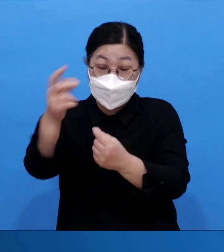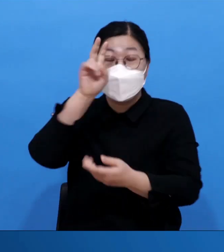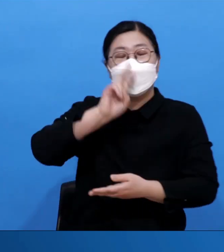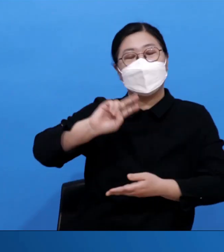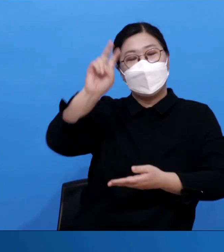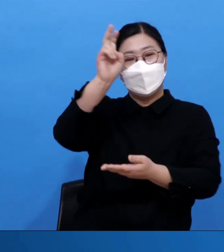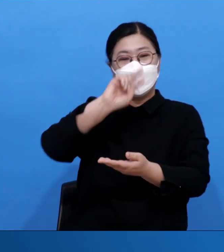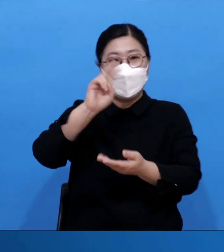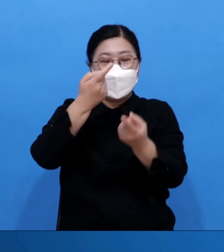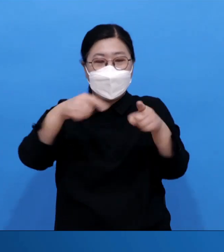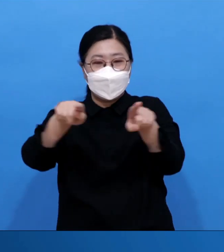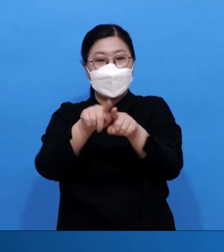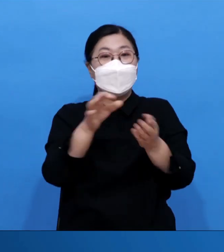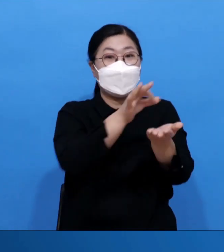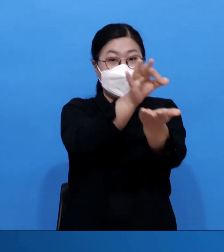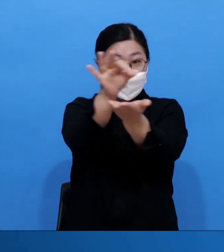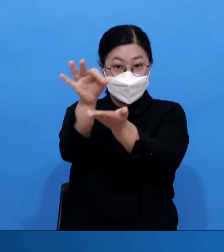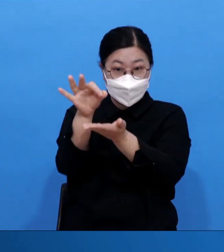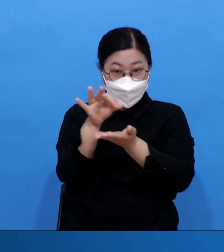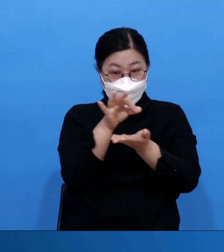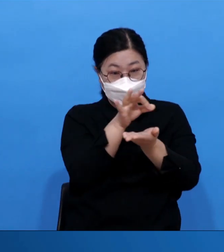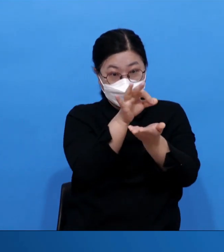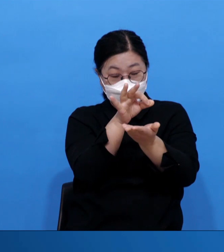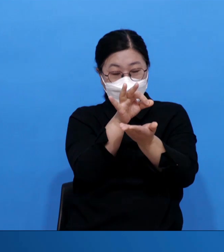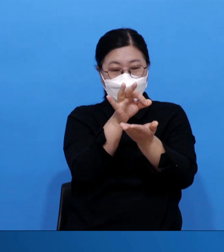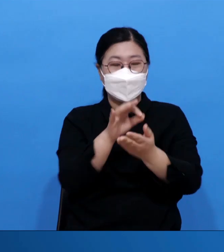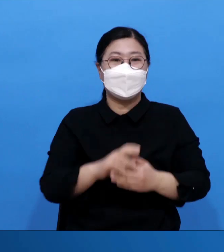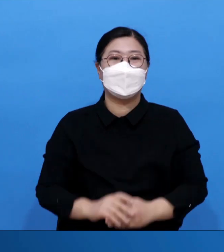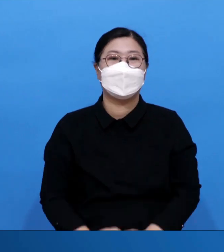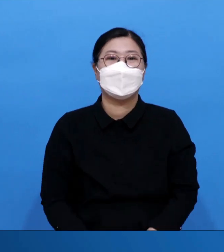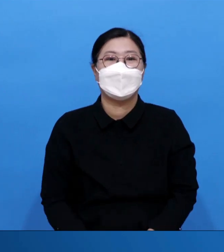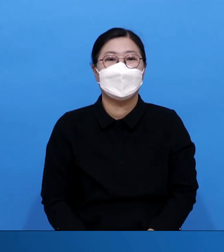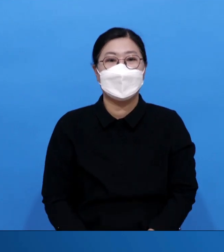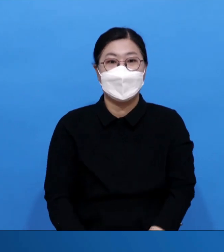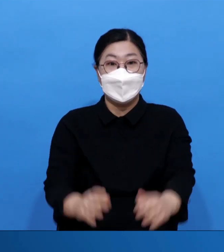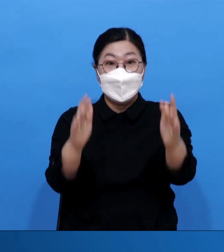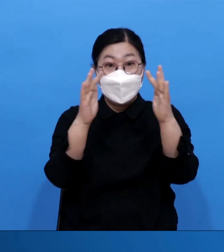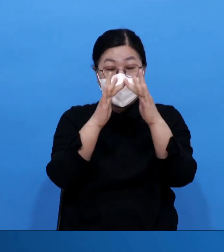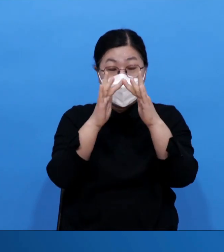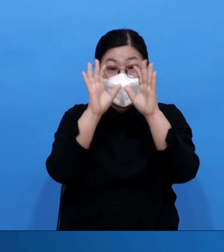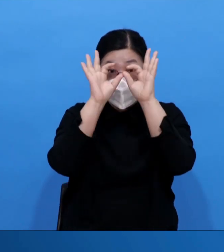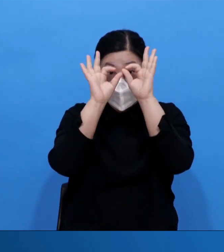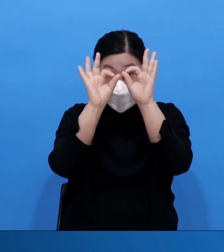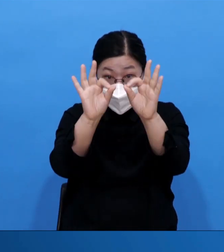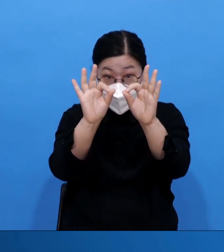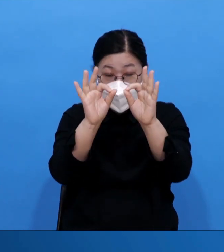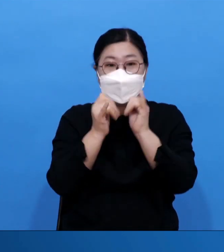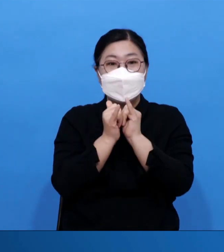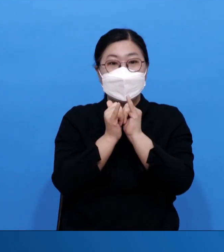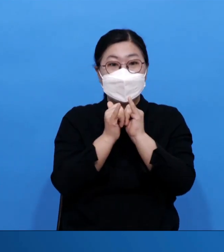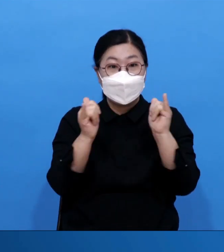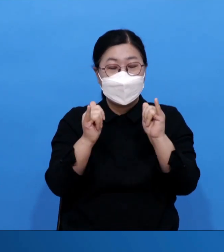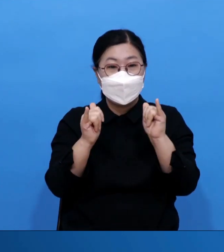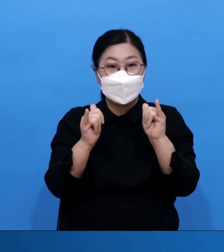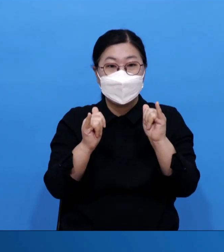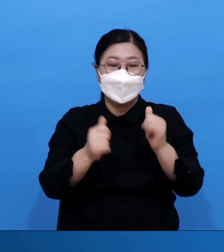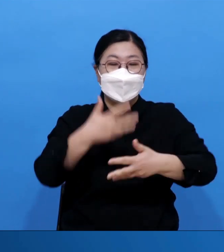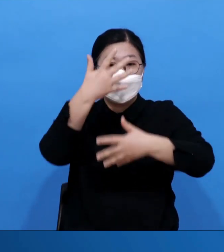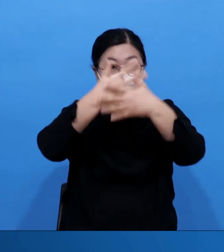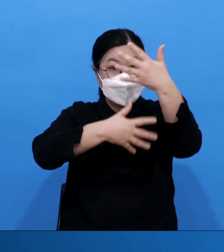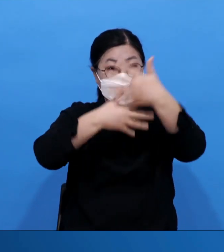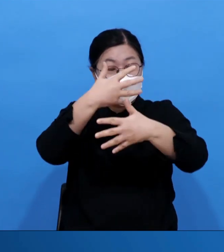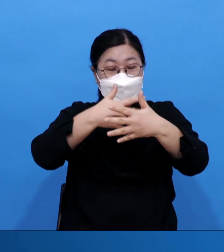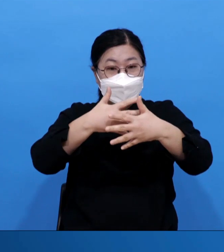헌금 하나님께 드리겠습니다. 온라인으로 참석하신 분들은 자막으로 나오는 계좌에 마음 담아 헌금해 주시기 바랍니다. Let us sing hymn